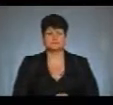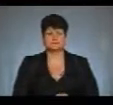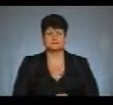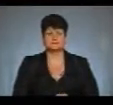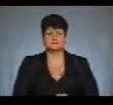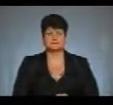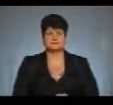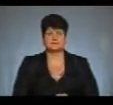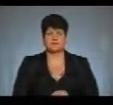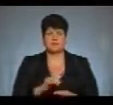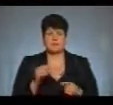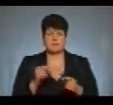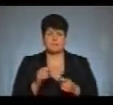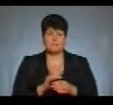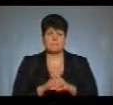рідке мило.